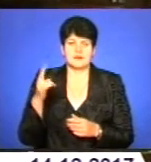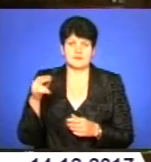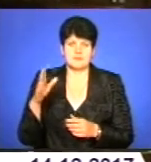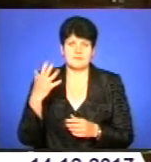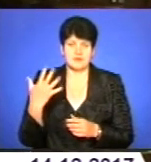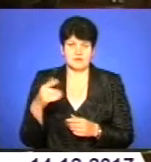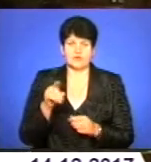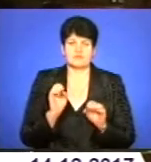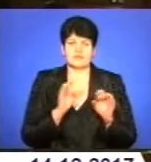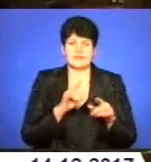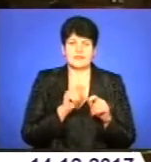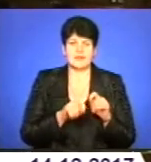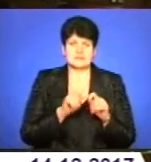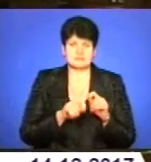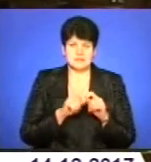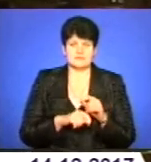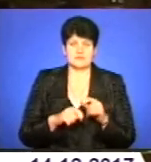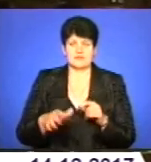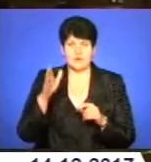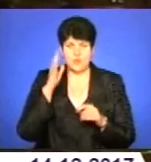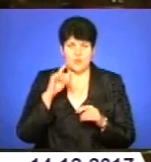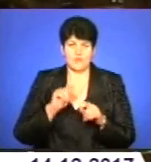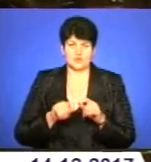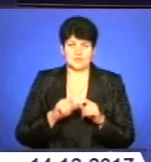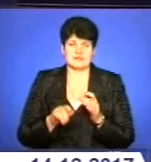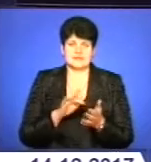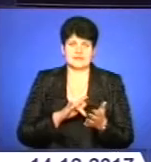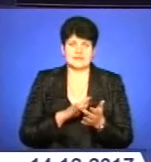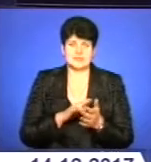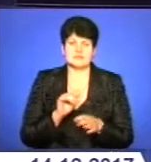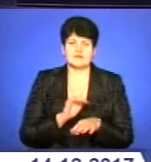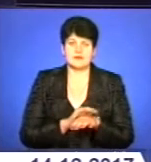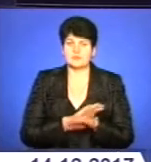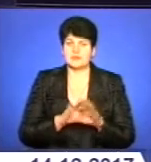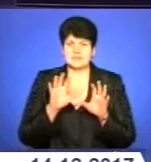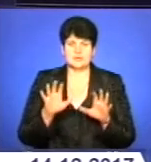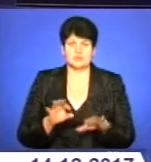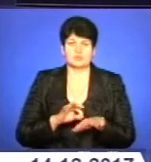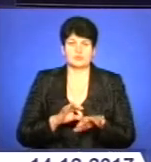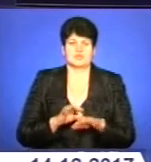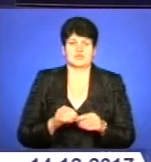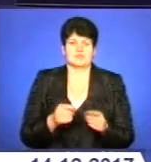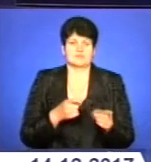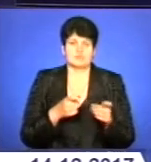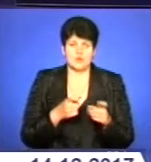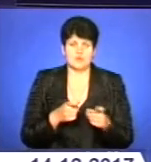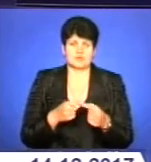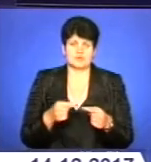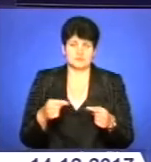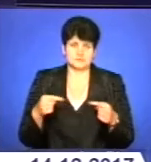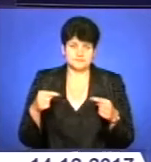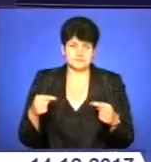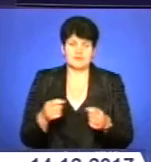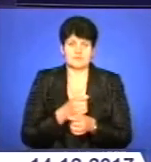на експертизу в науково-дослідний експертно-криміналістичний центр. За фактом незаконного поводження зі зброєю, бойовими припасами